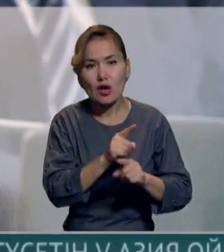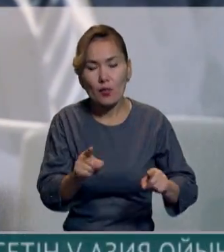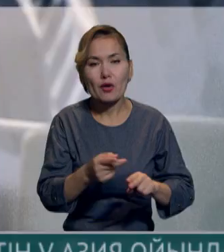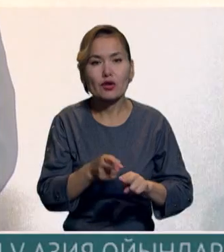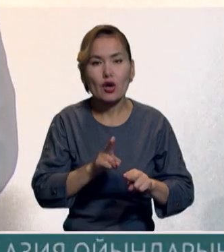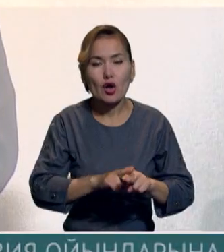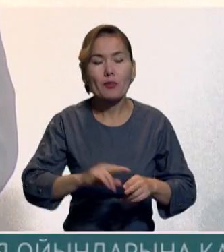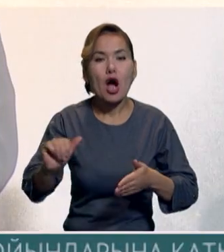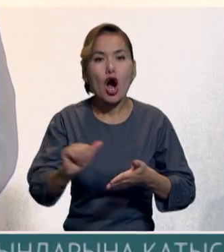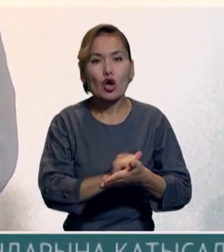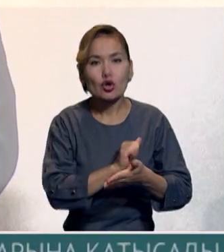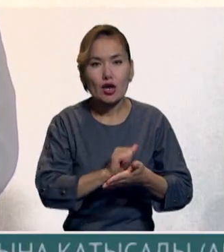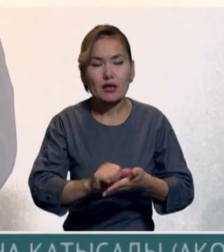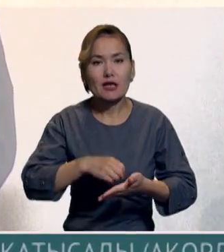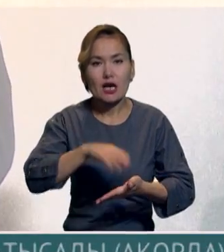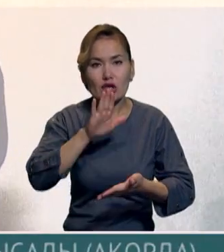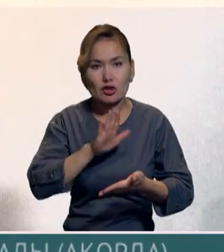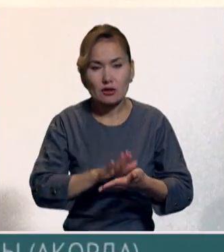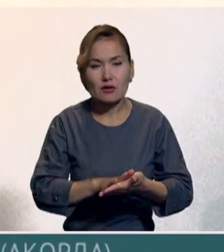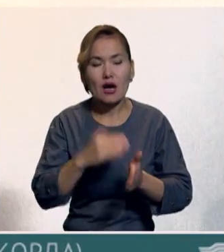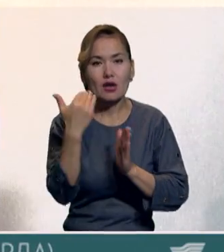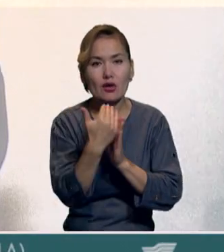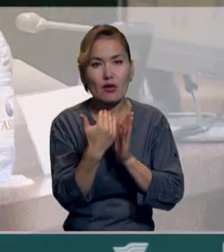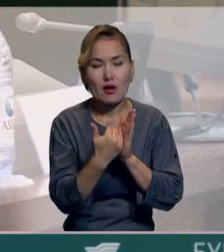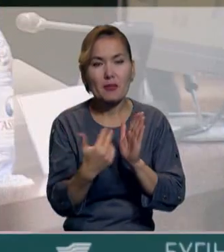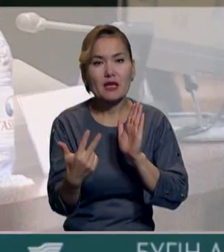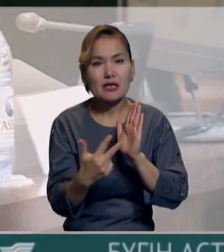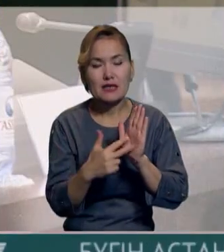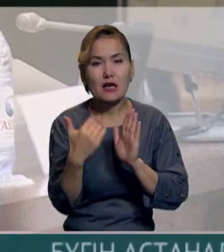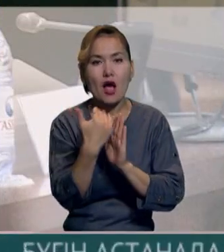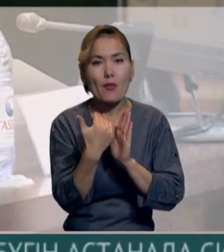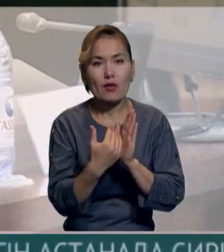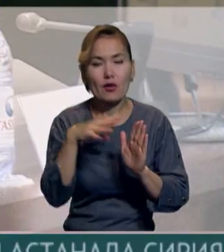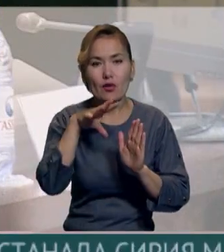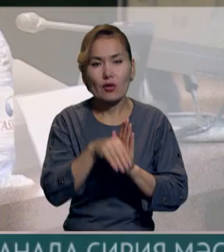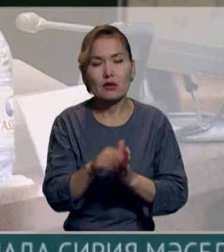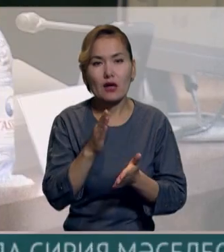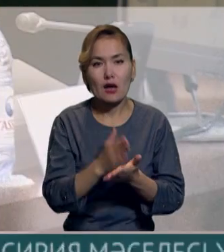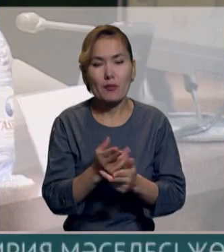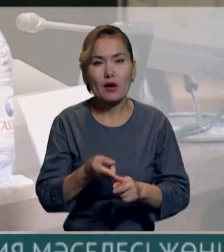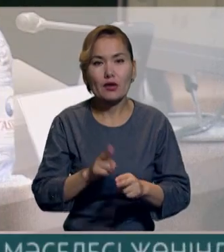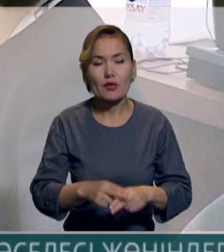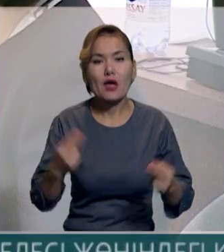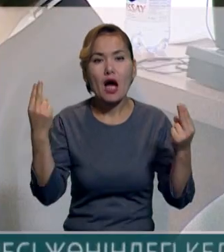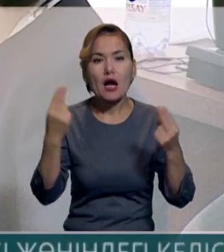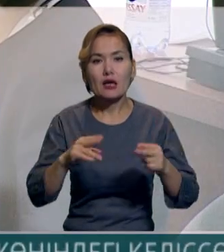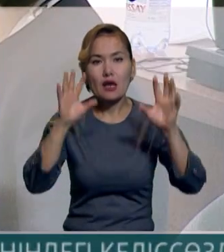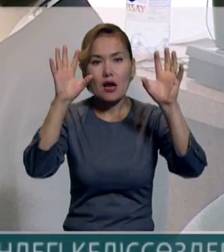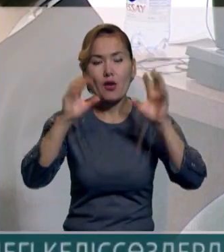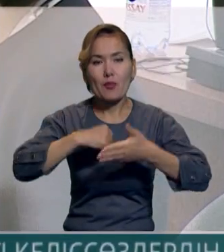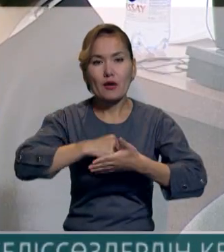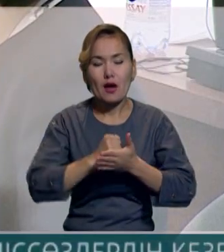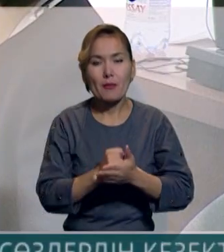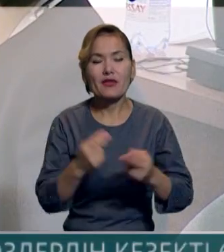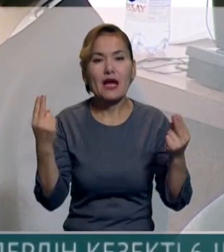осы құжатта жинақталған. Кодекс 8 бөлімнен тұрады. Кодекстің көздегені кедендік кедергілерді